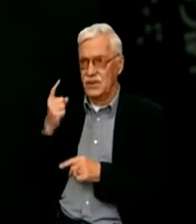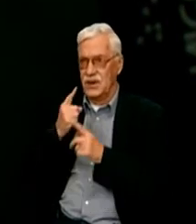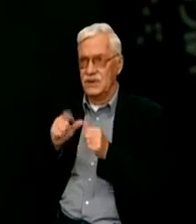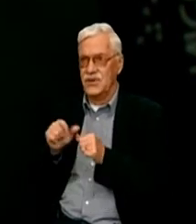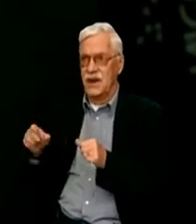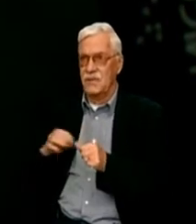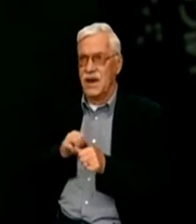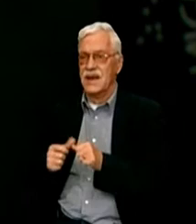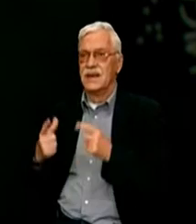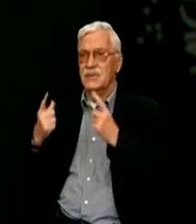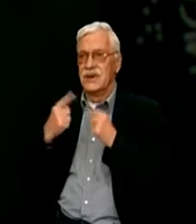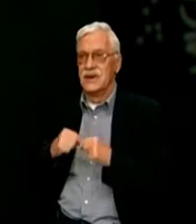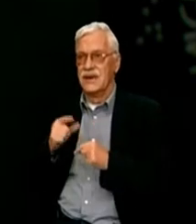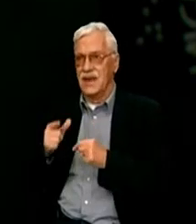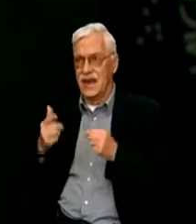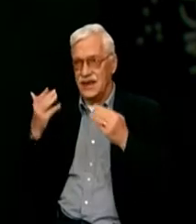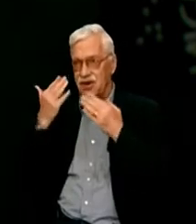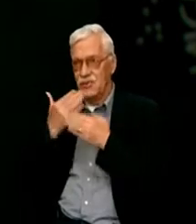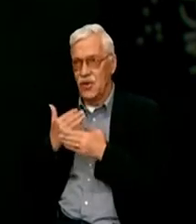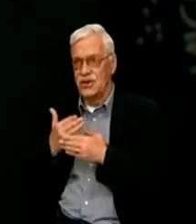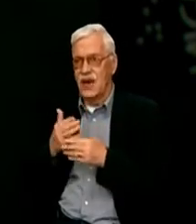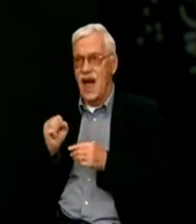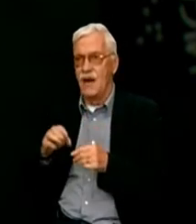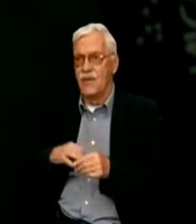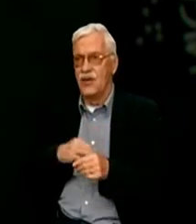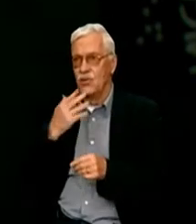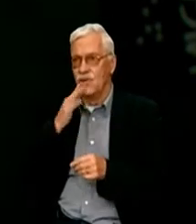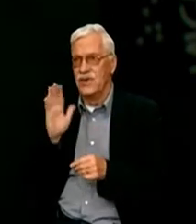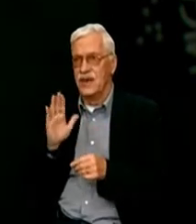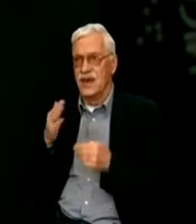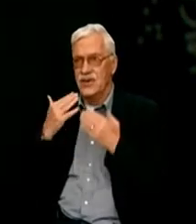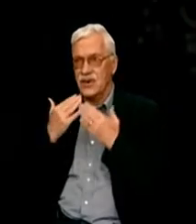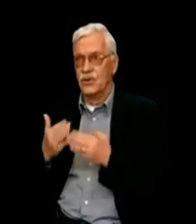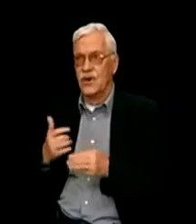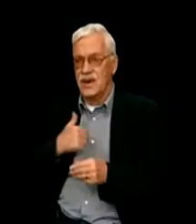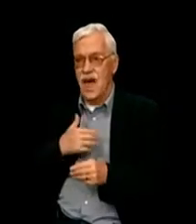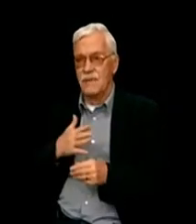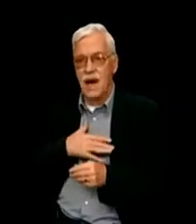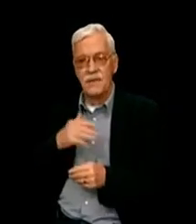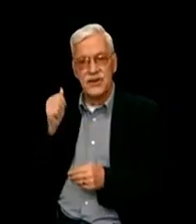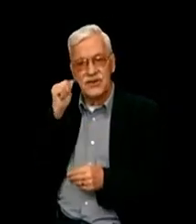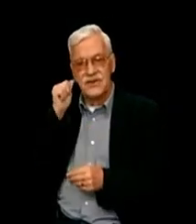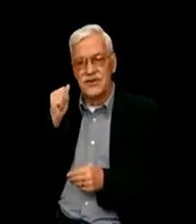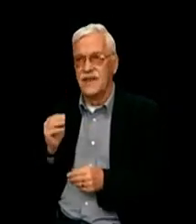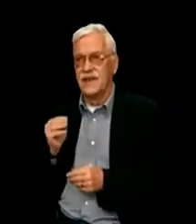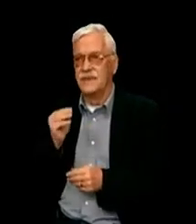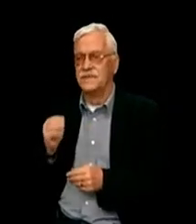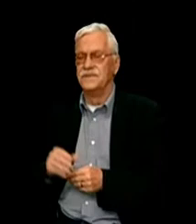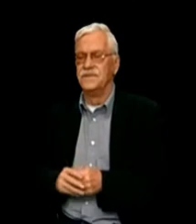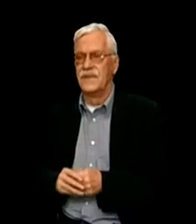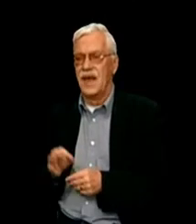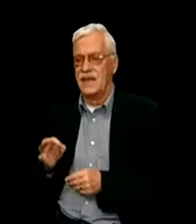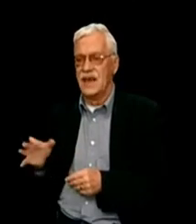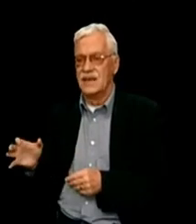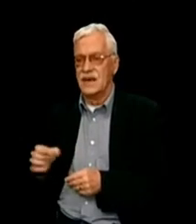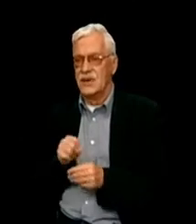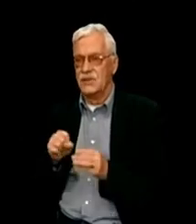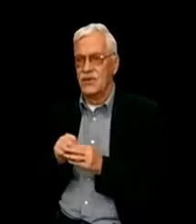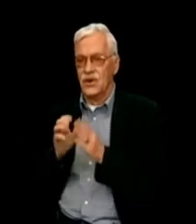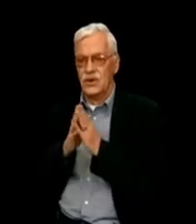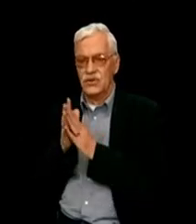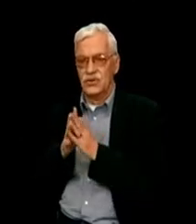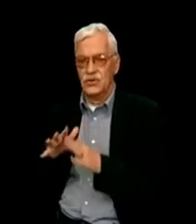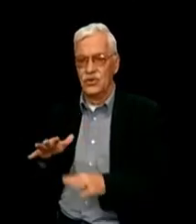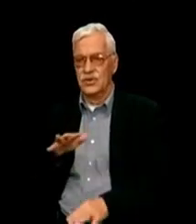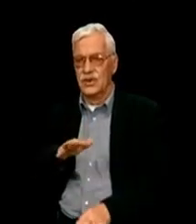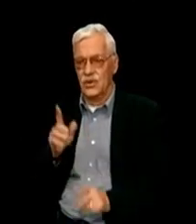jest przestraszony trochę tej ciemności. A pan do mnie odpowiedział, dziękuję, ja mam dziewczynę. Teraz zabieram was do dżungli. Uwaga na słupy,